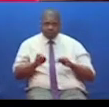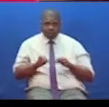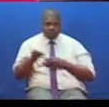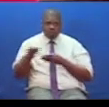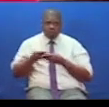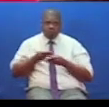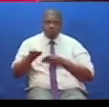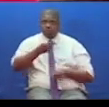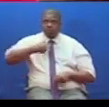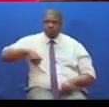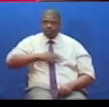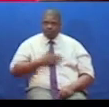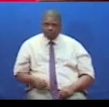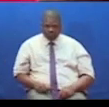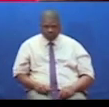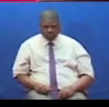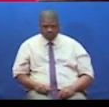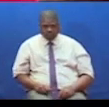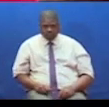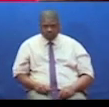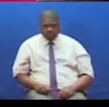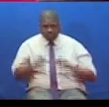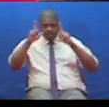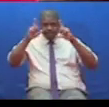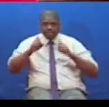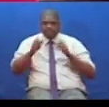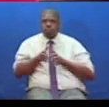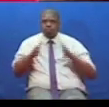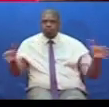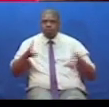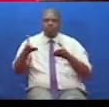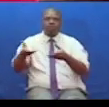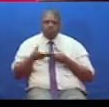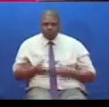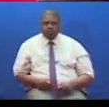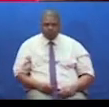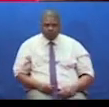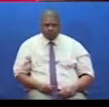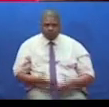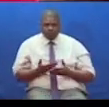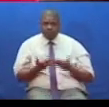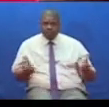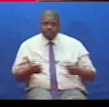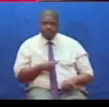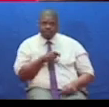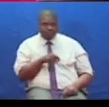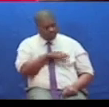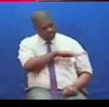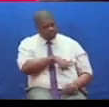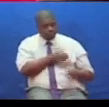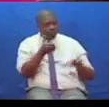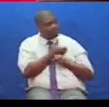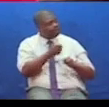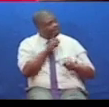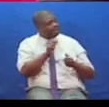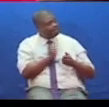uchumi wetu. Kwa hiyo nitachukua picha kubwa zaidi, kwa sababu jimbo limeshapata kila